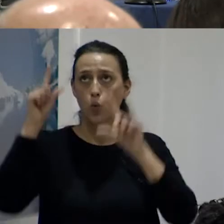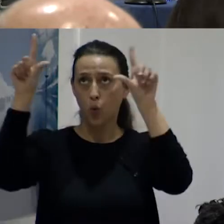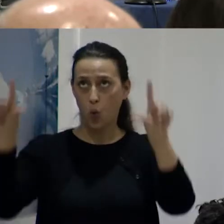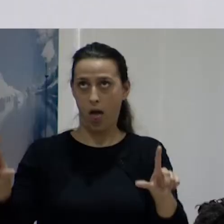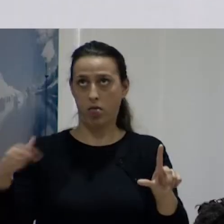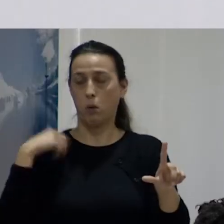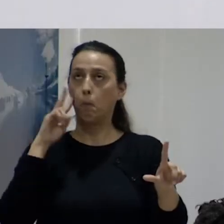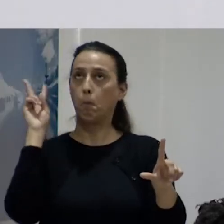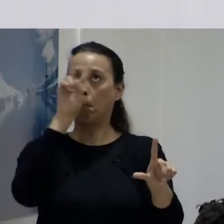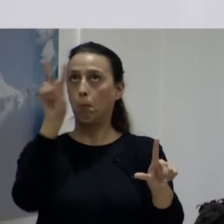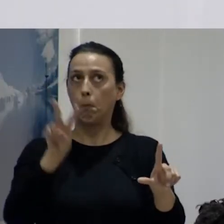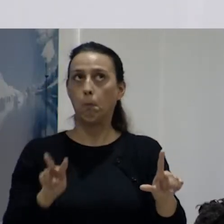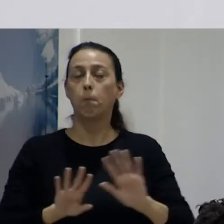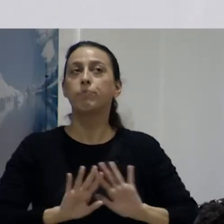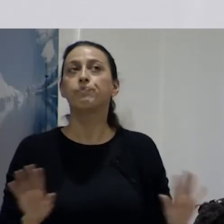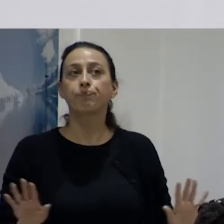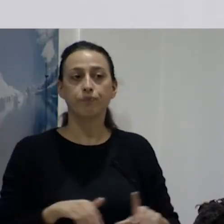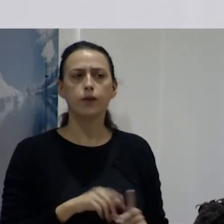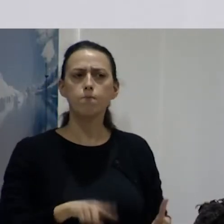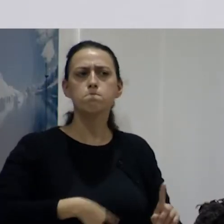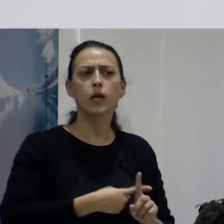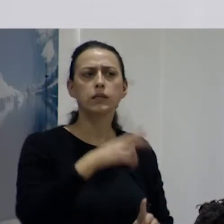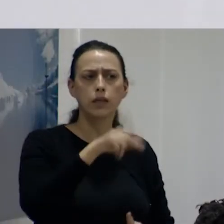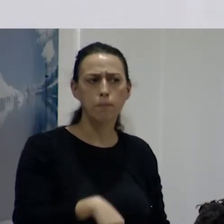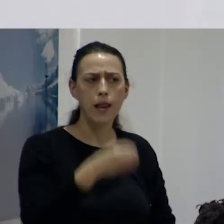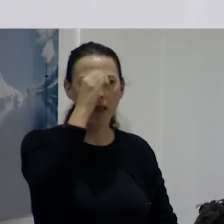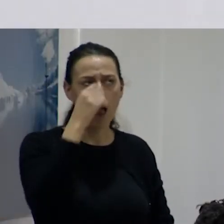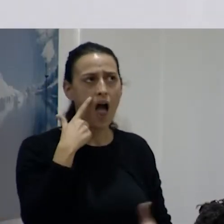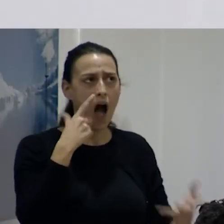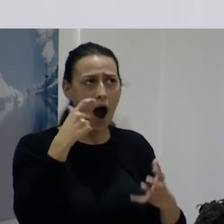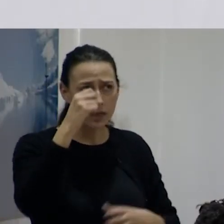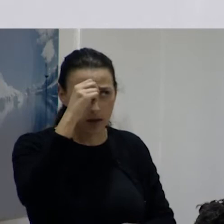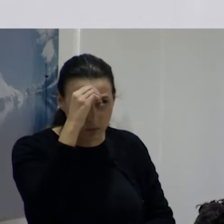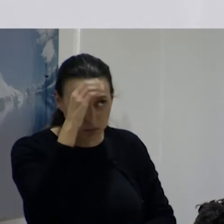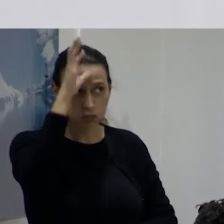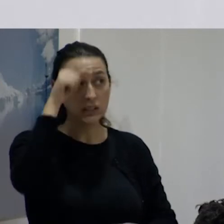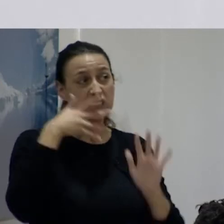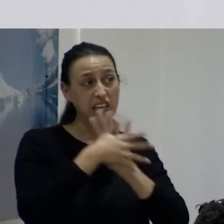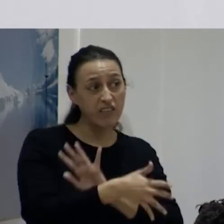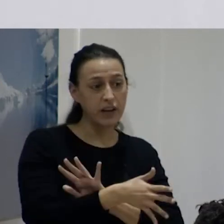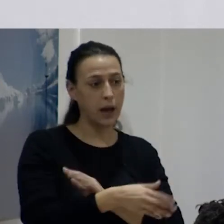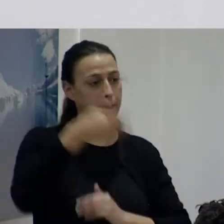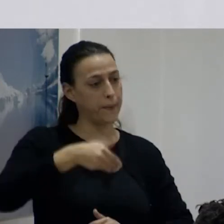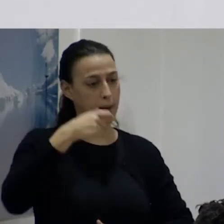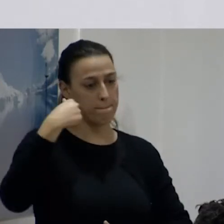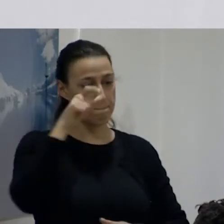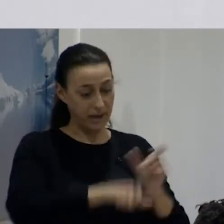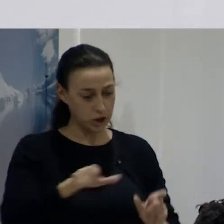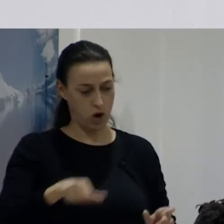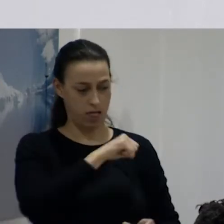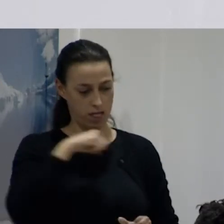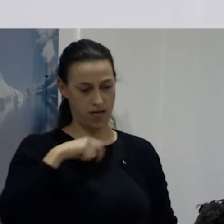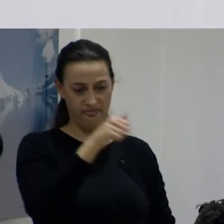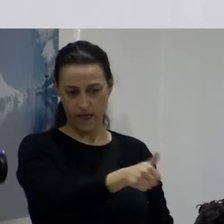Més encara, quan dic que el saber d'art és un saber d'individus, no em refereix solament als